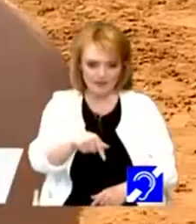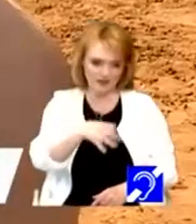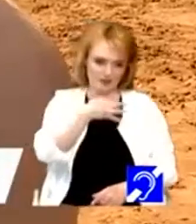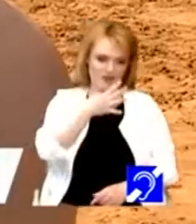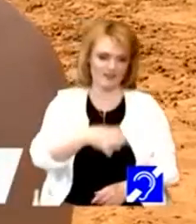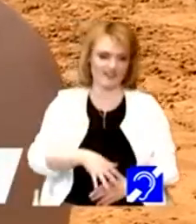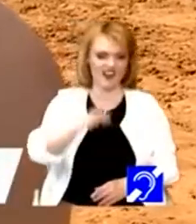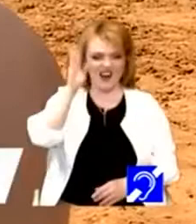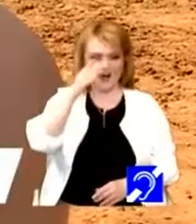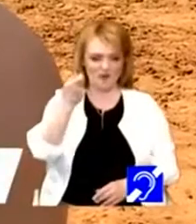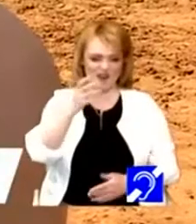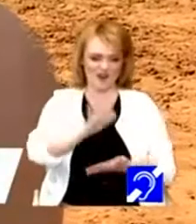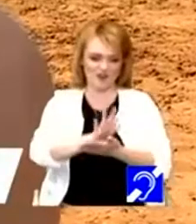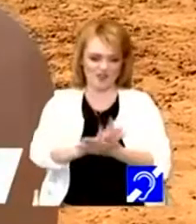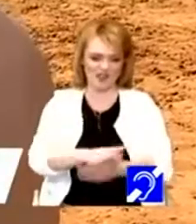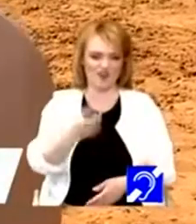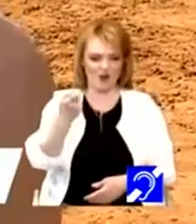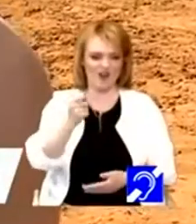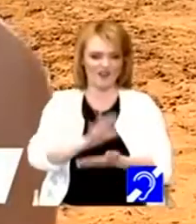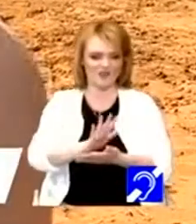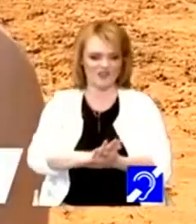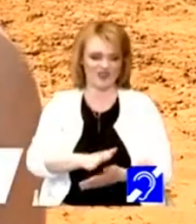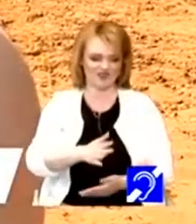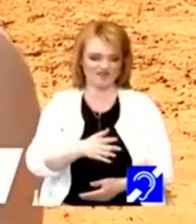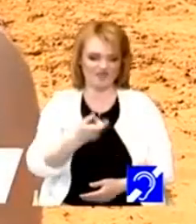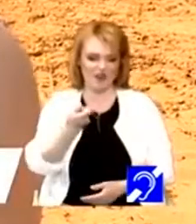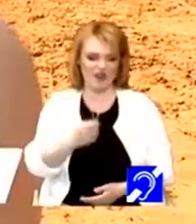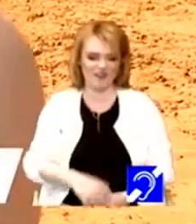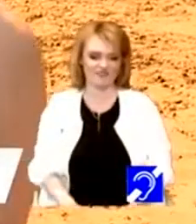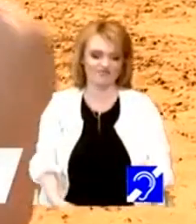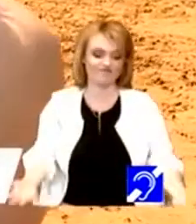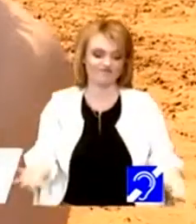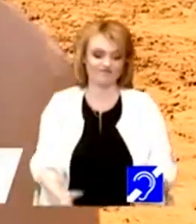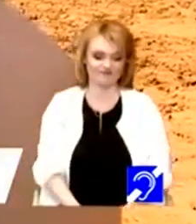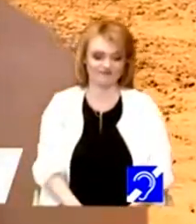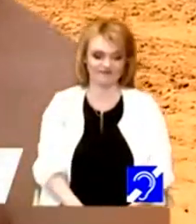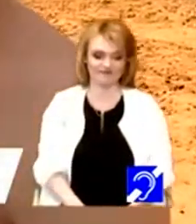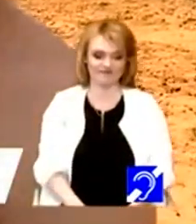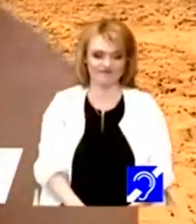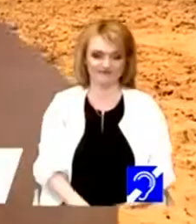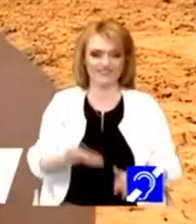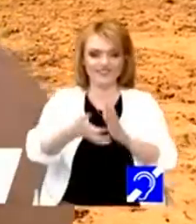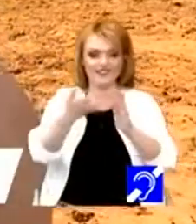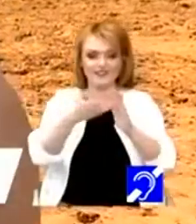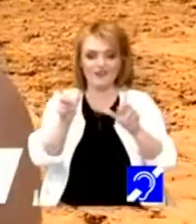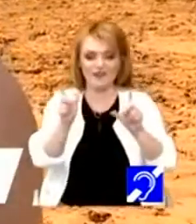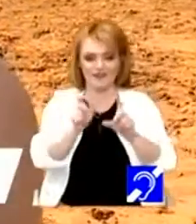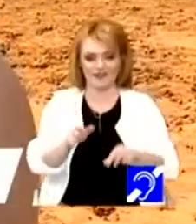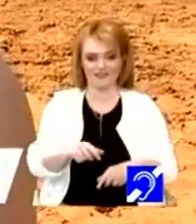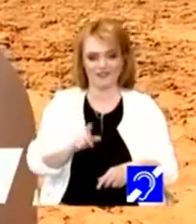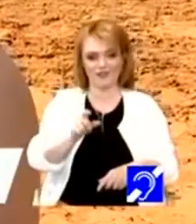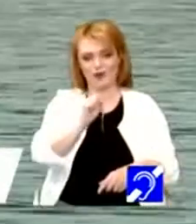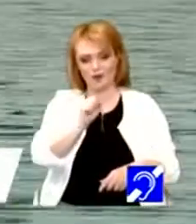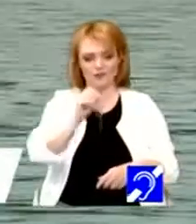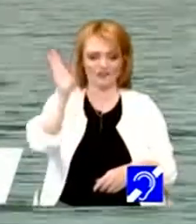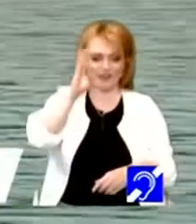din apă, cam murdar parcă. Murdar, nu știu, așa. Da, vreun magazin unde se vom. Un magazin nu ajunge aici, deci strip,